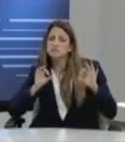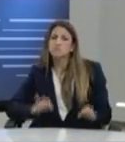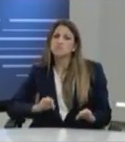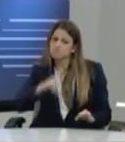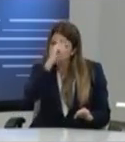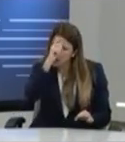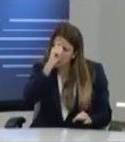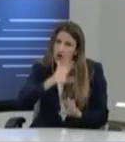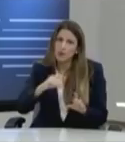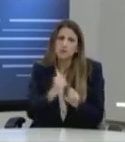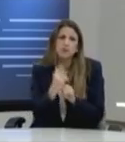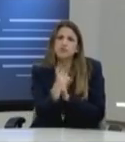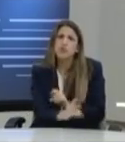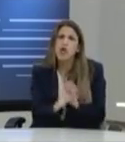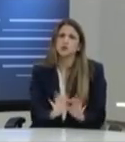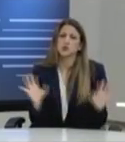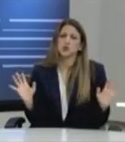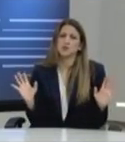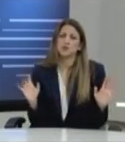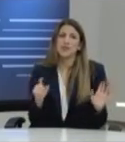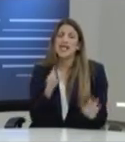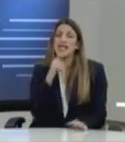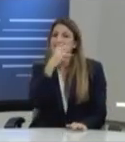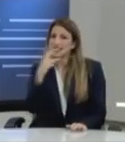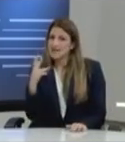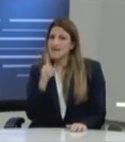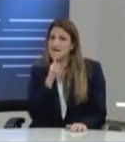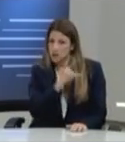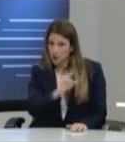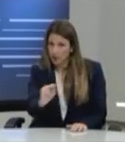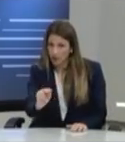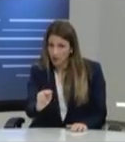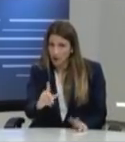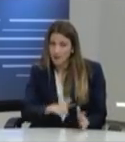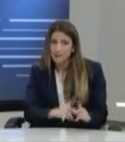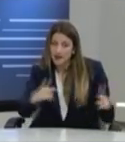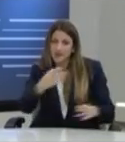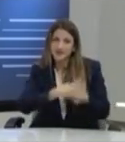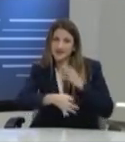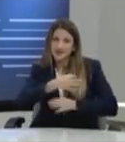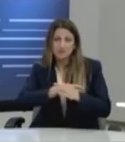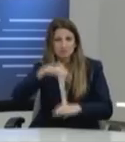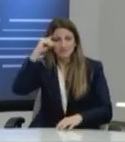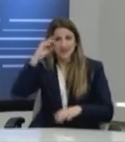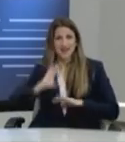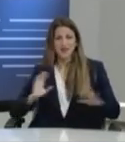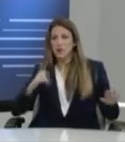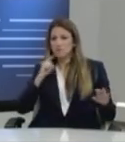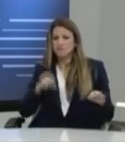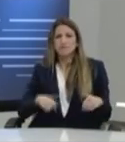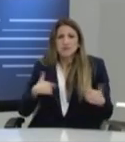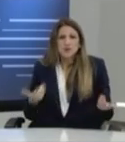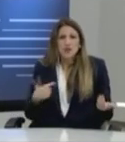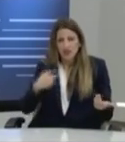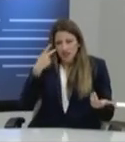είμαστε σαφείς. Είναι μια πολιτική ερμηνεία του Σύνταγματος. Αν λέτε το ίδιο, κύριε Τσίπρα, πείτε το από τώρα. Αλλά εδώ